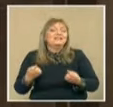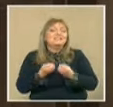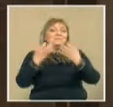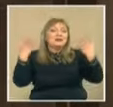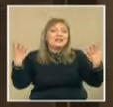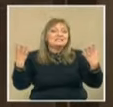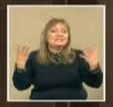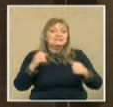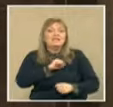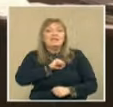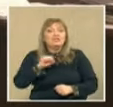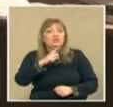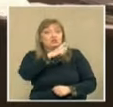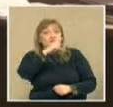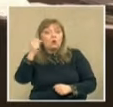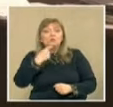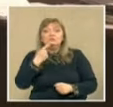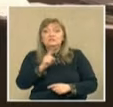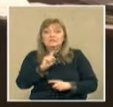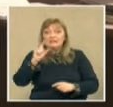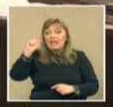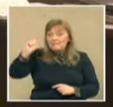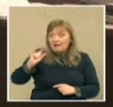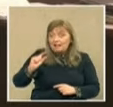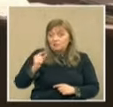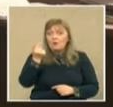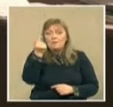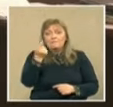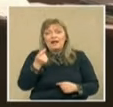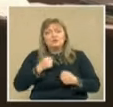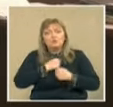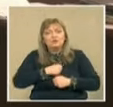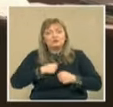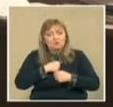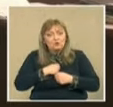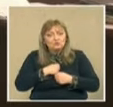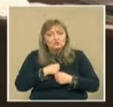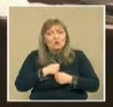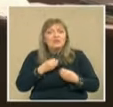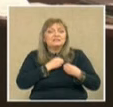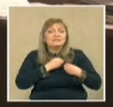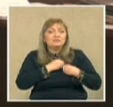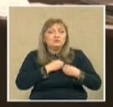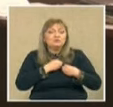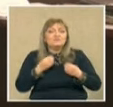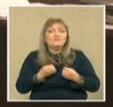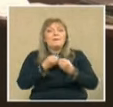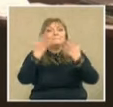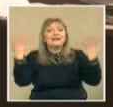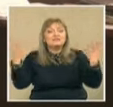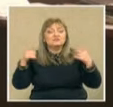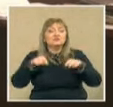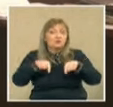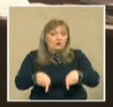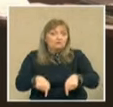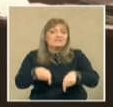И сто никак не е малко. Малко е сложно да се почувстваме много празнично в това време сега с